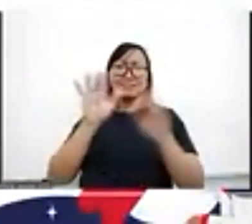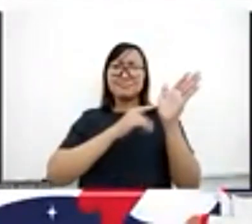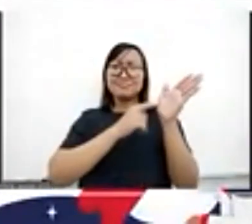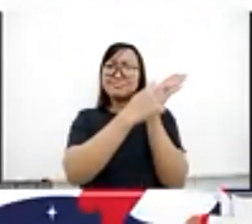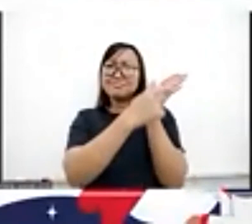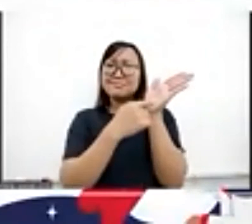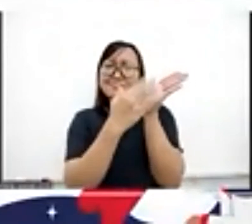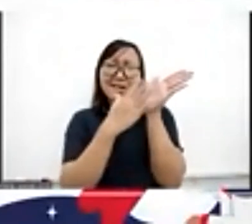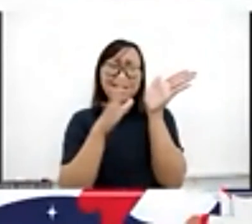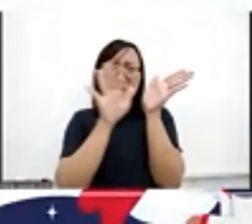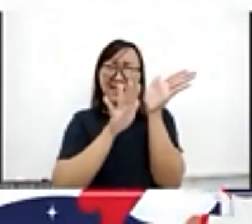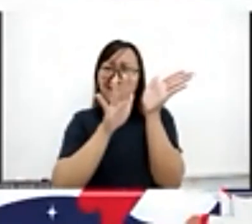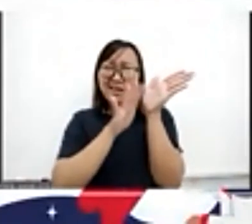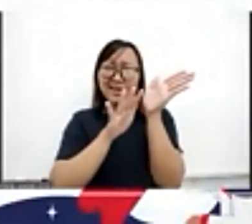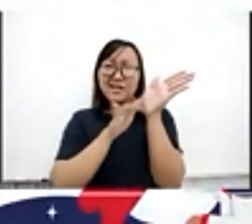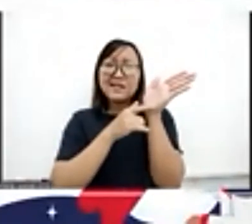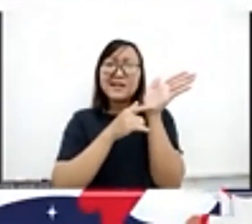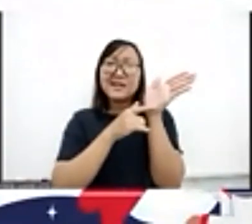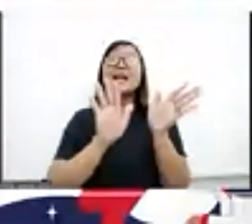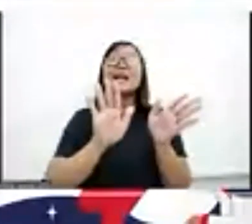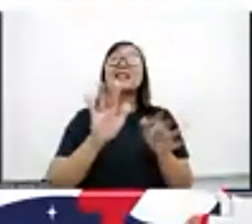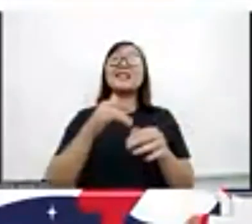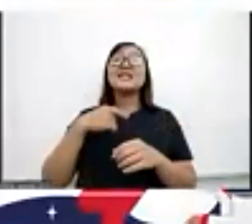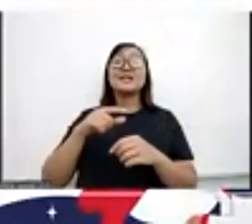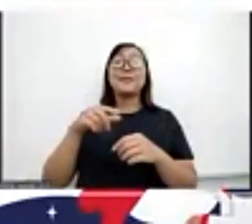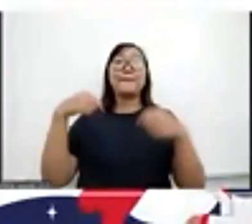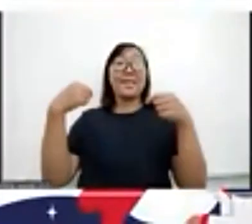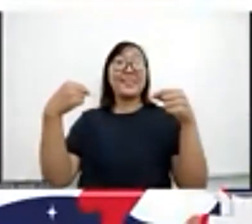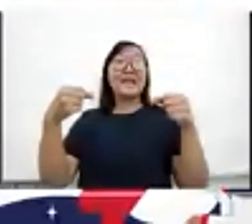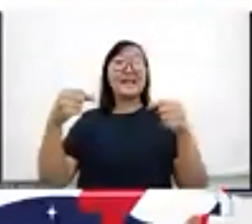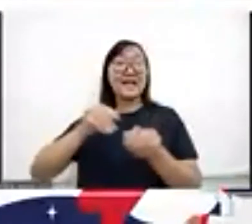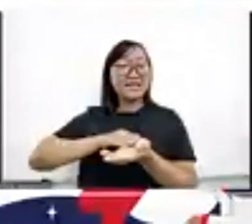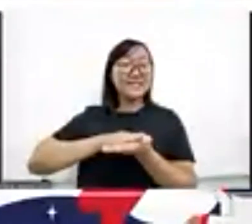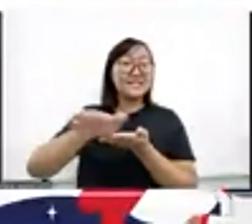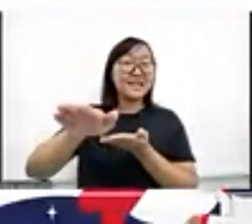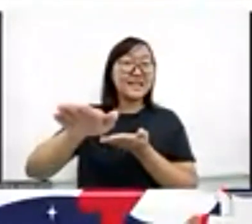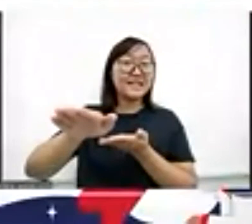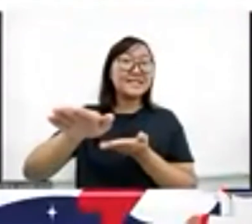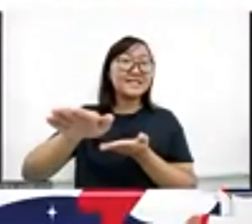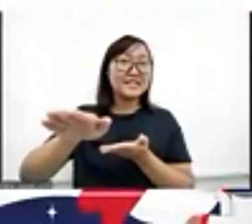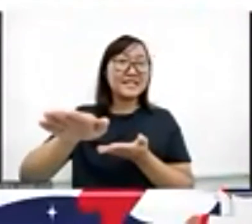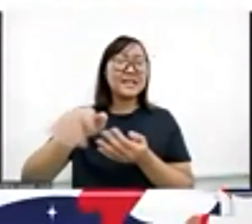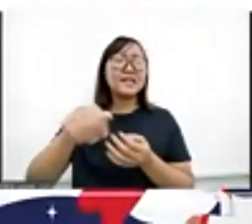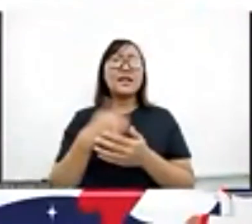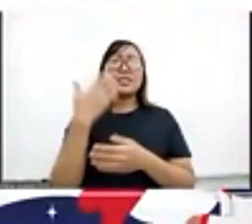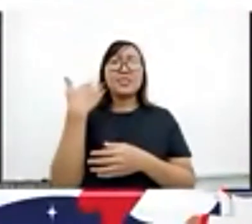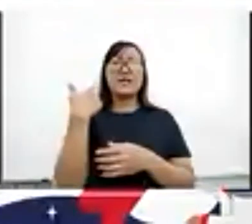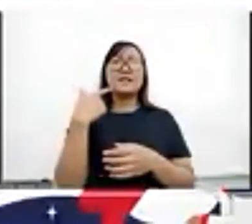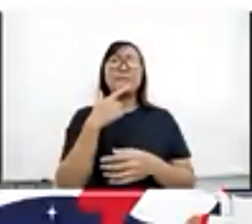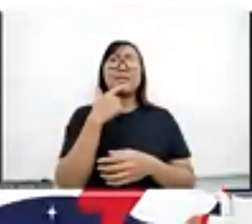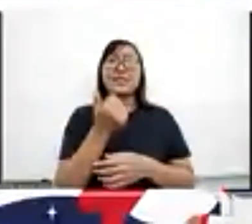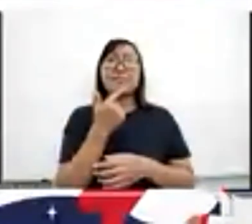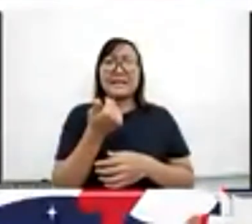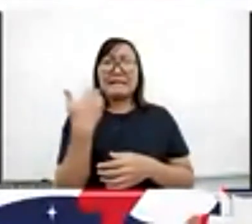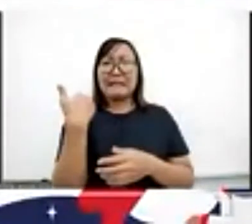ininya Apa materi ia liputannya ini kotanya ya Jadi nanti identik yang tadi poin-poin yang mungkin enggak kelihatan